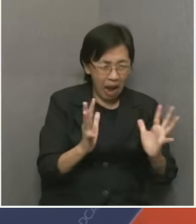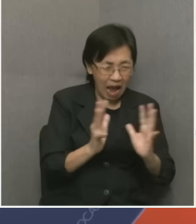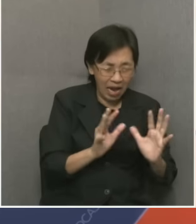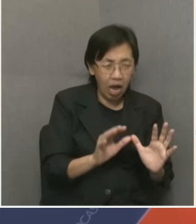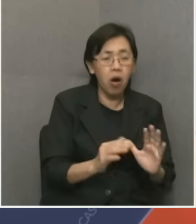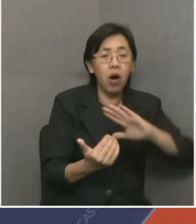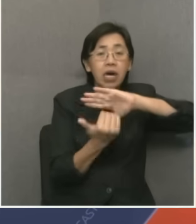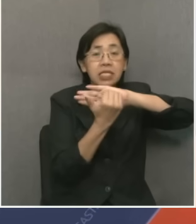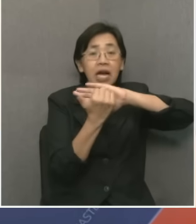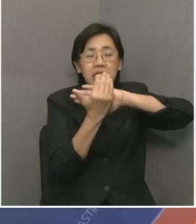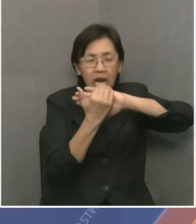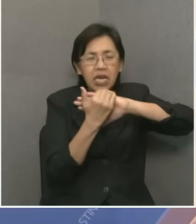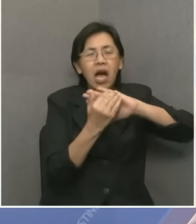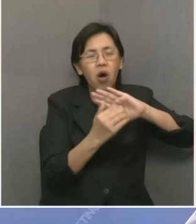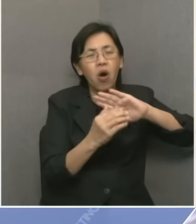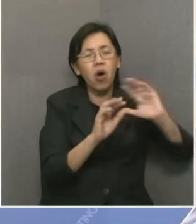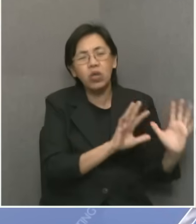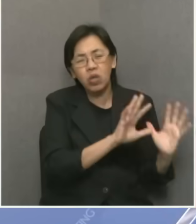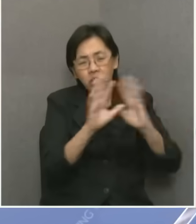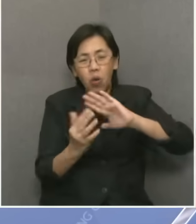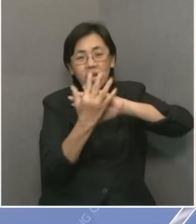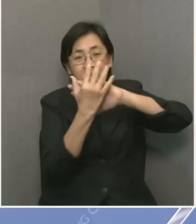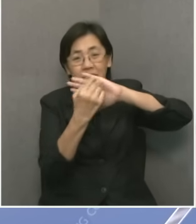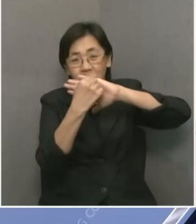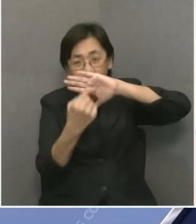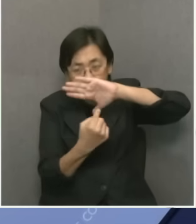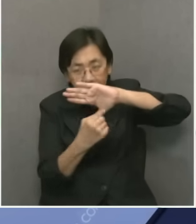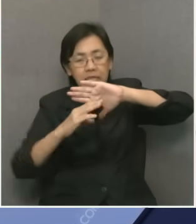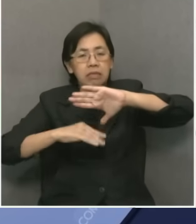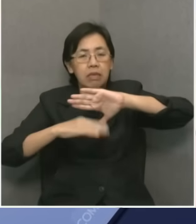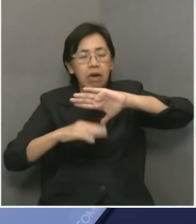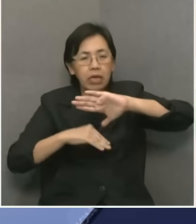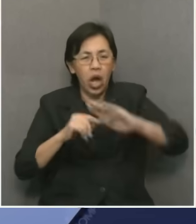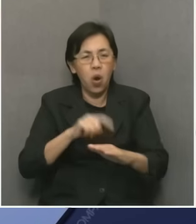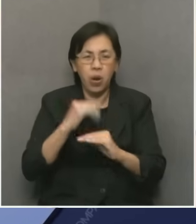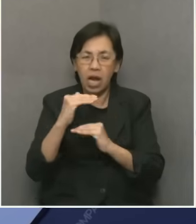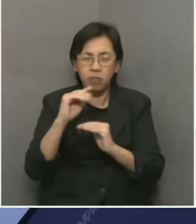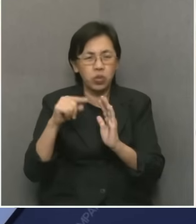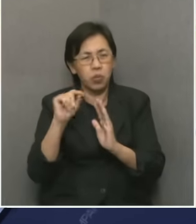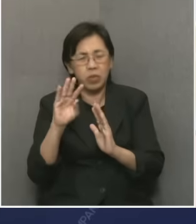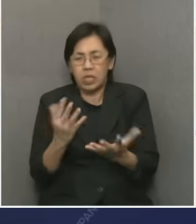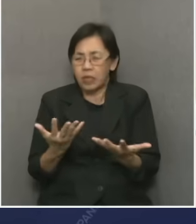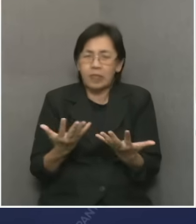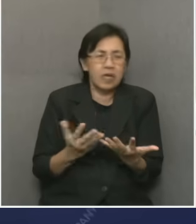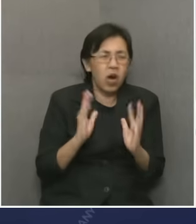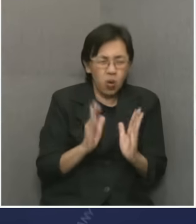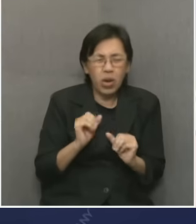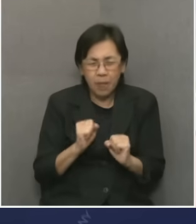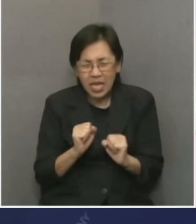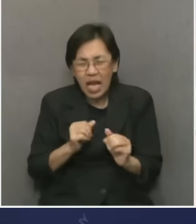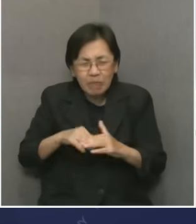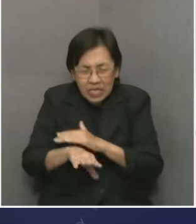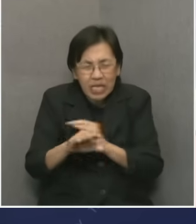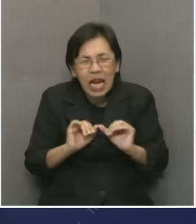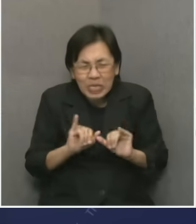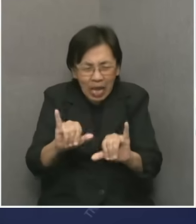นือของกาซาลงไปทางใต้ภายในเวลาที่จำกัดอีกนะซึ่งก็มีจำนวนมากพยายามอพยพหนีไปให้เร็ว